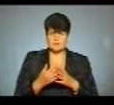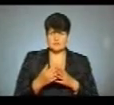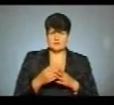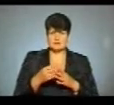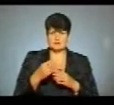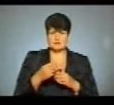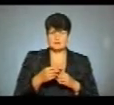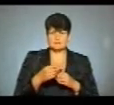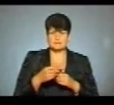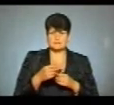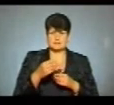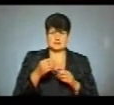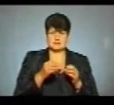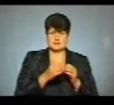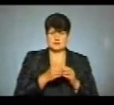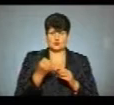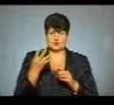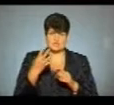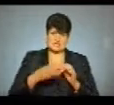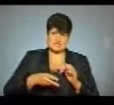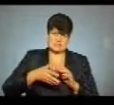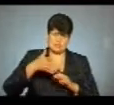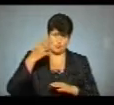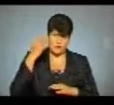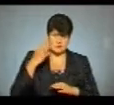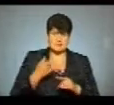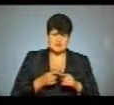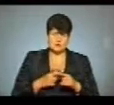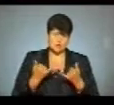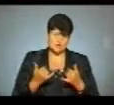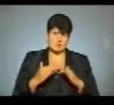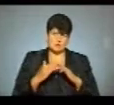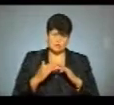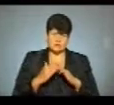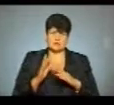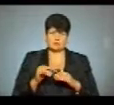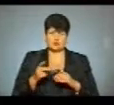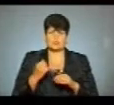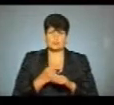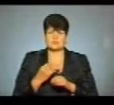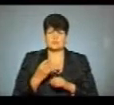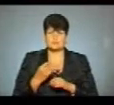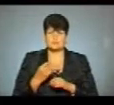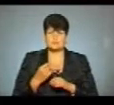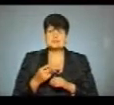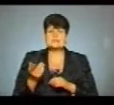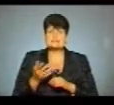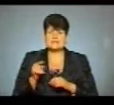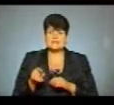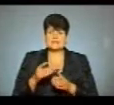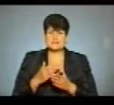Це сучасний тип житлового будівництва, який, в принципі, проєктується в двох кварталах, із яких